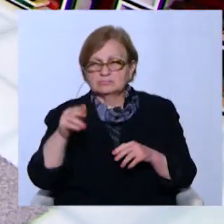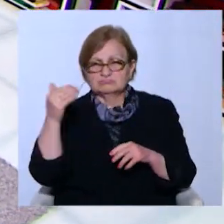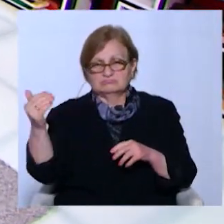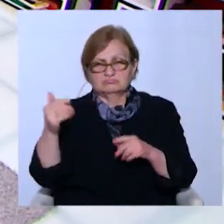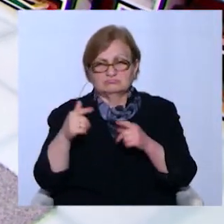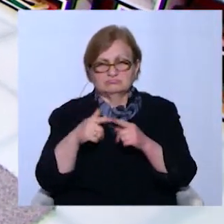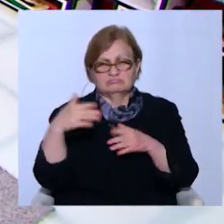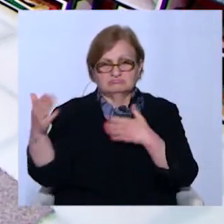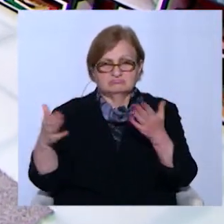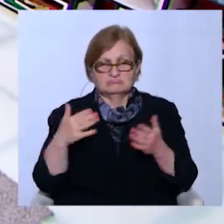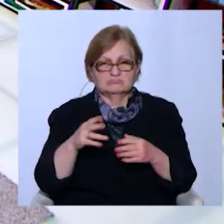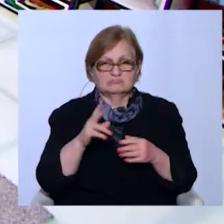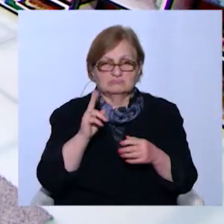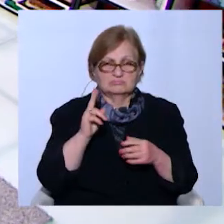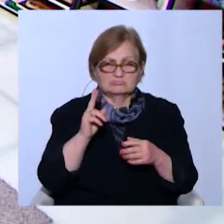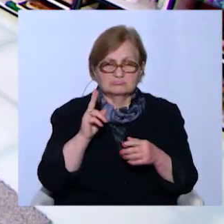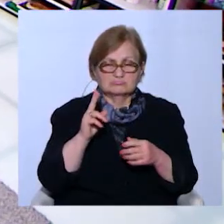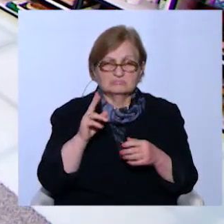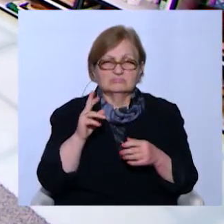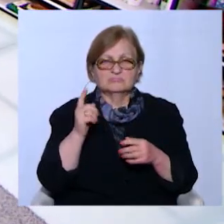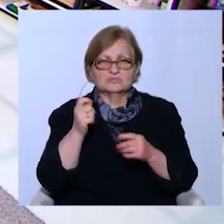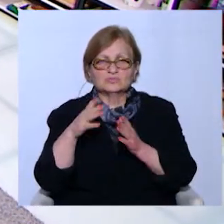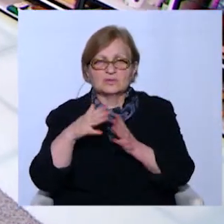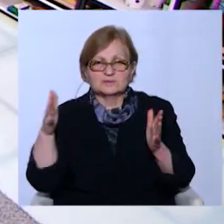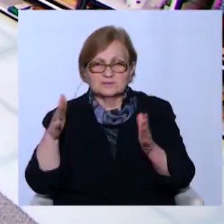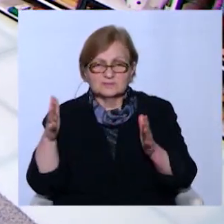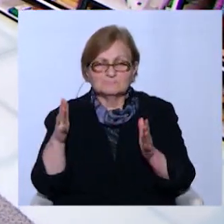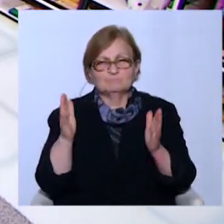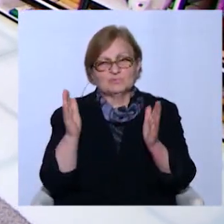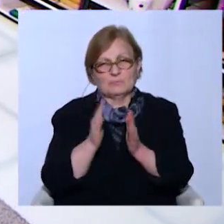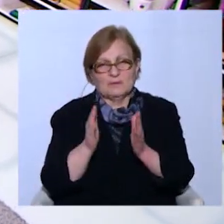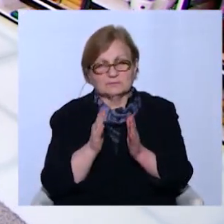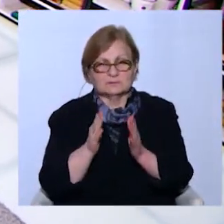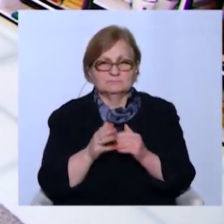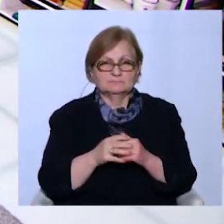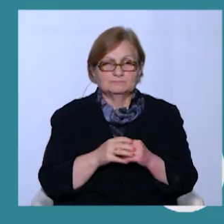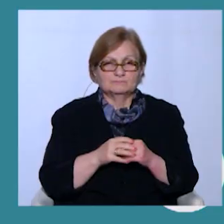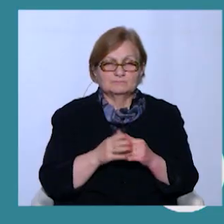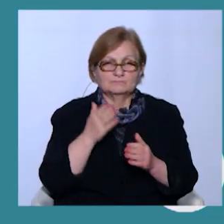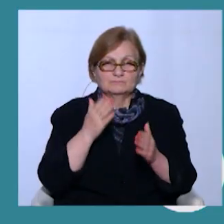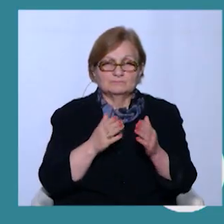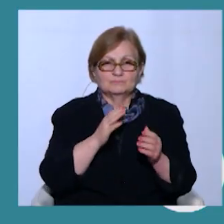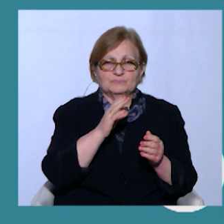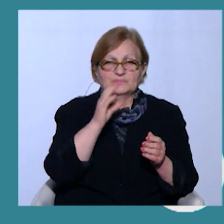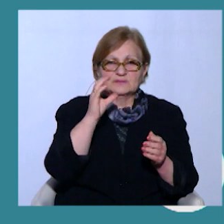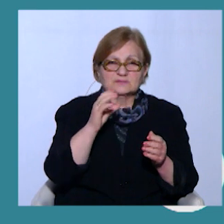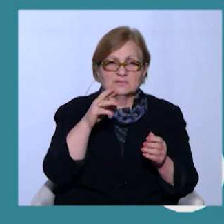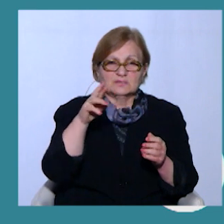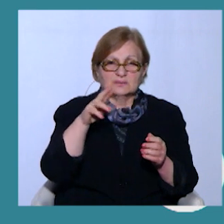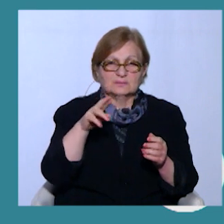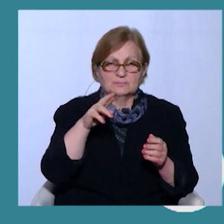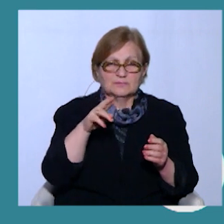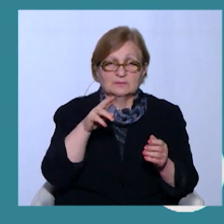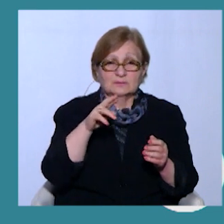სამკუთხედების გვერდები იქნება კარიცხჯერ დიდი თითოეული გვერდი ან კარიცხჯერ მცირე. მაგალითად, თუ CB გვერდის